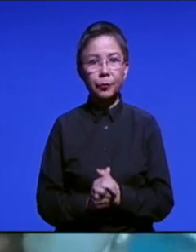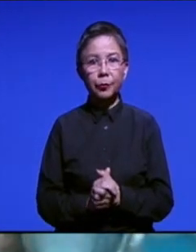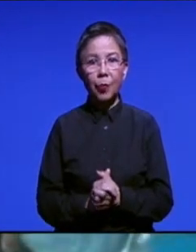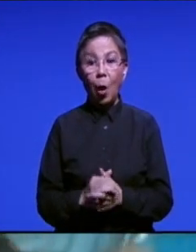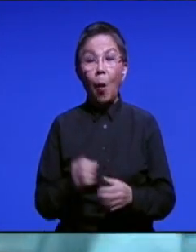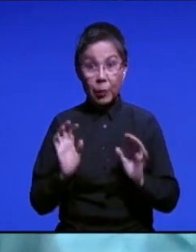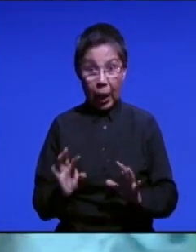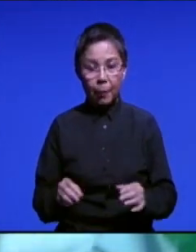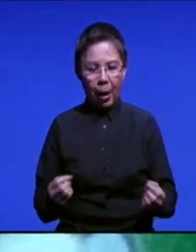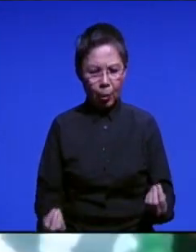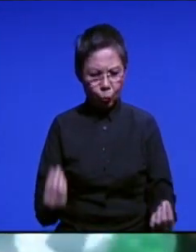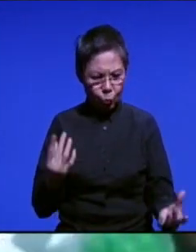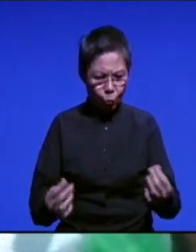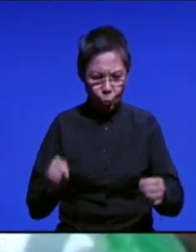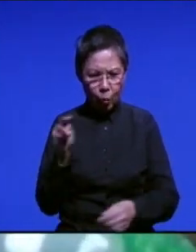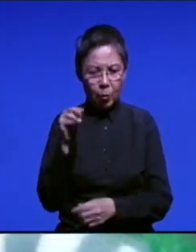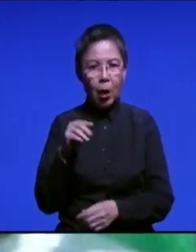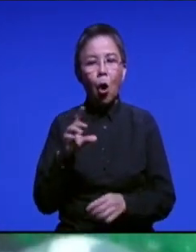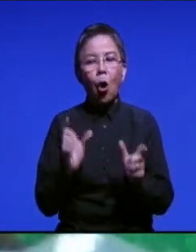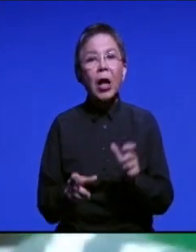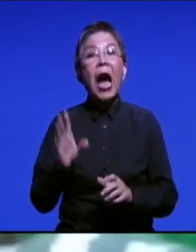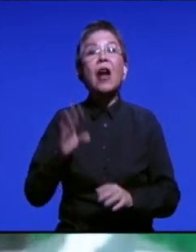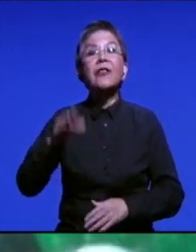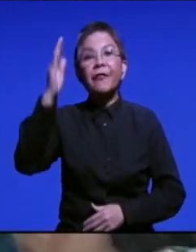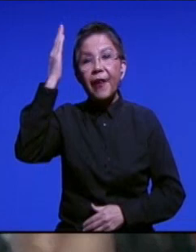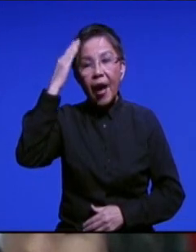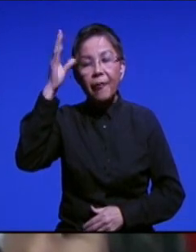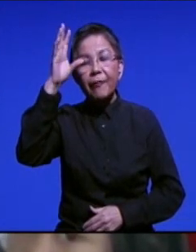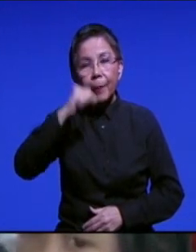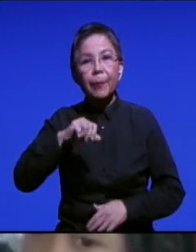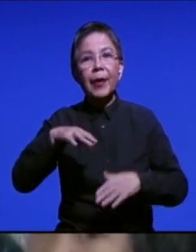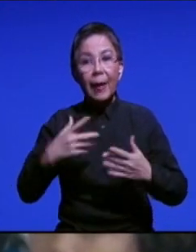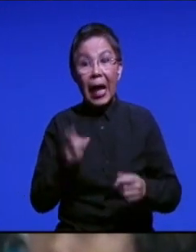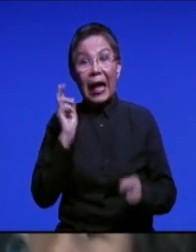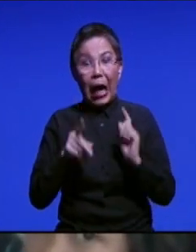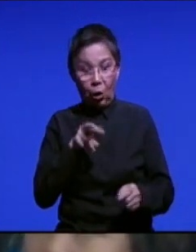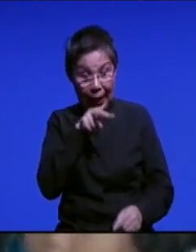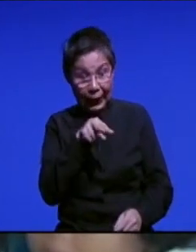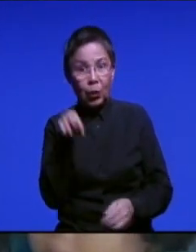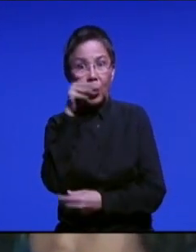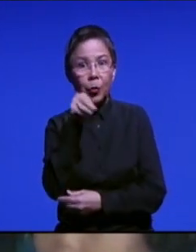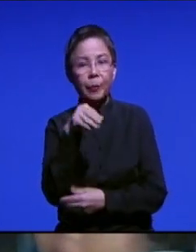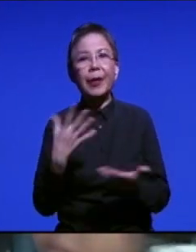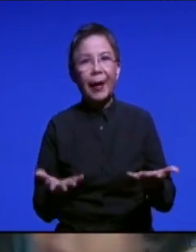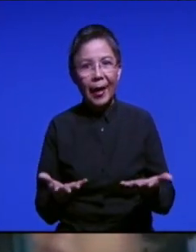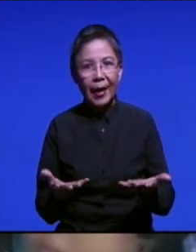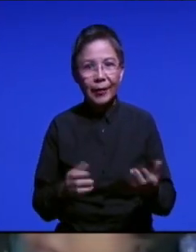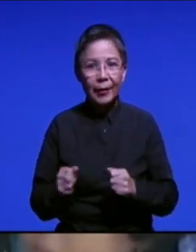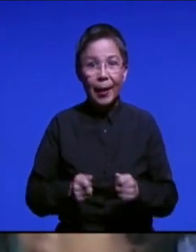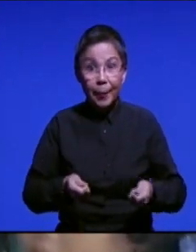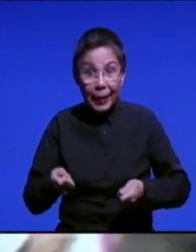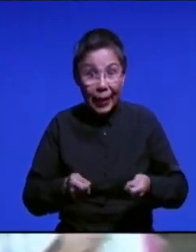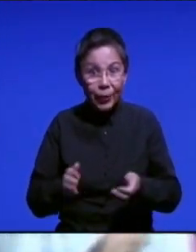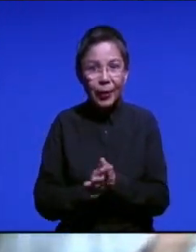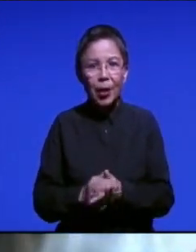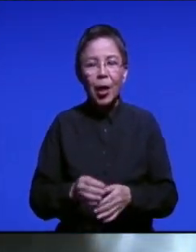Maraknya kemunculan ular ini membuat masyarakat harus paham betul bagaimana berhadapan dengan ular dan hewan reptilia lainnya. Pengenalan hewan melata